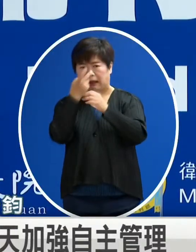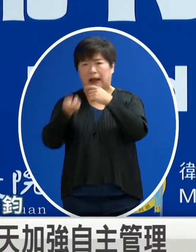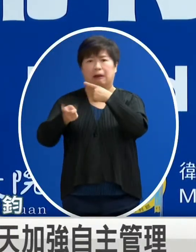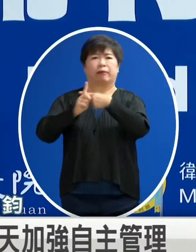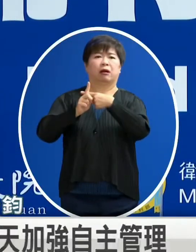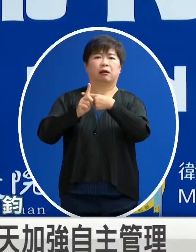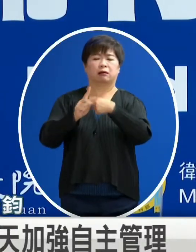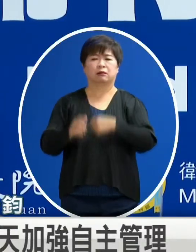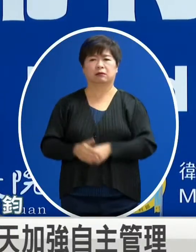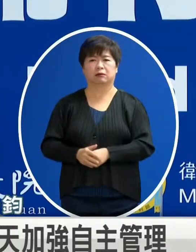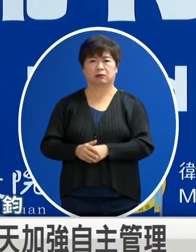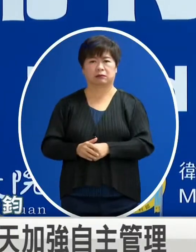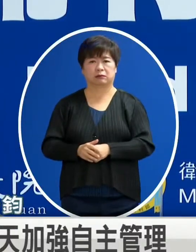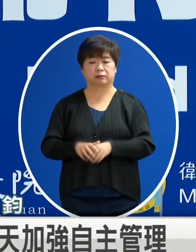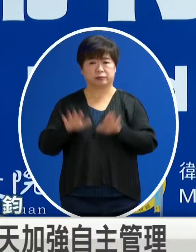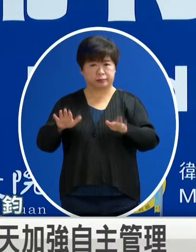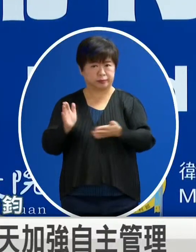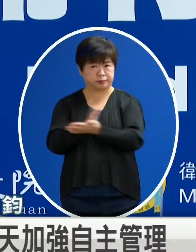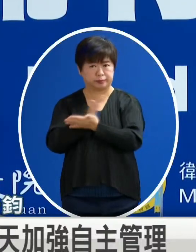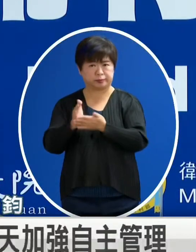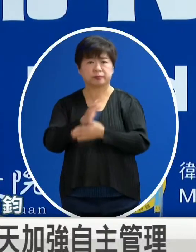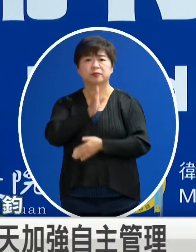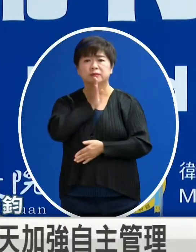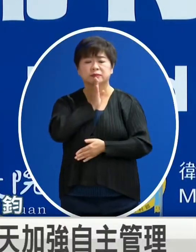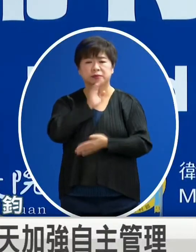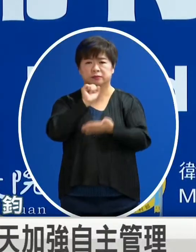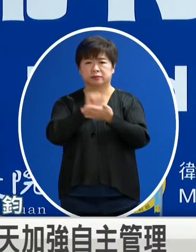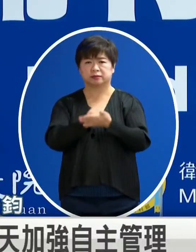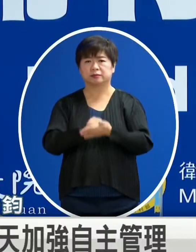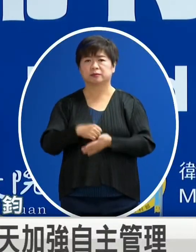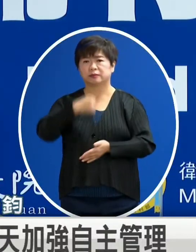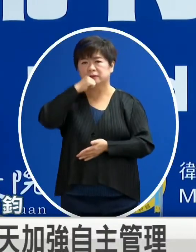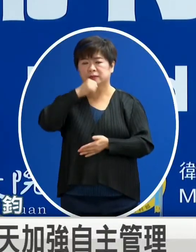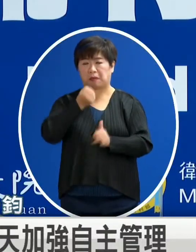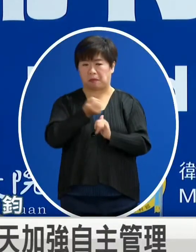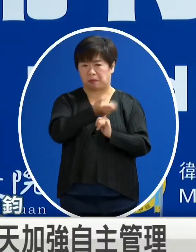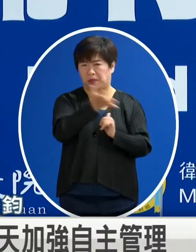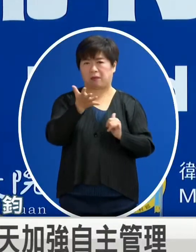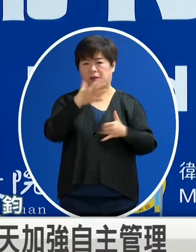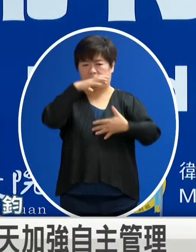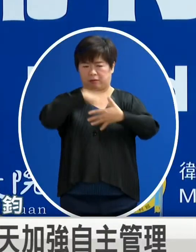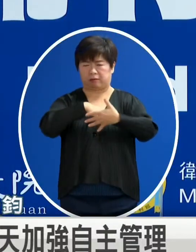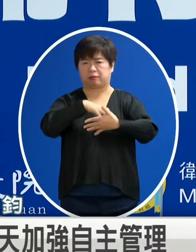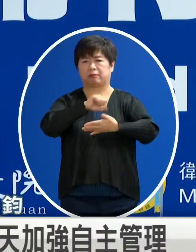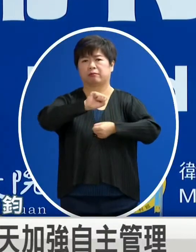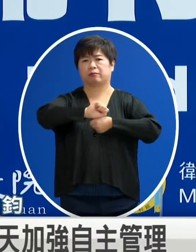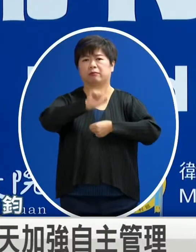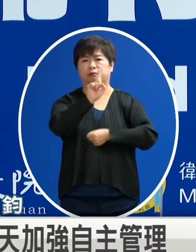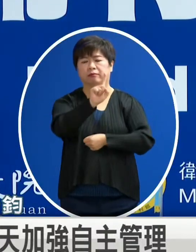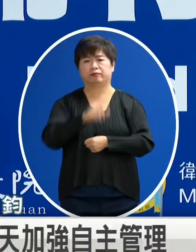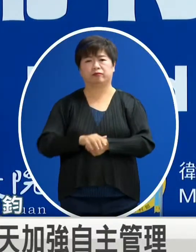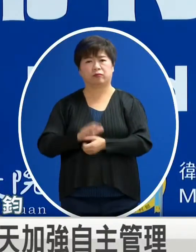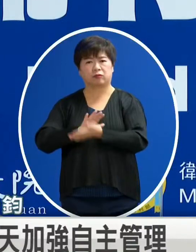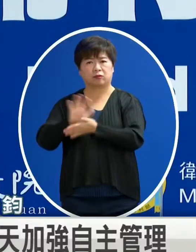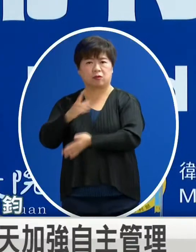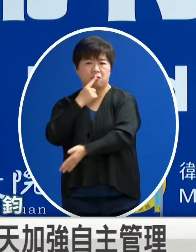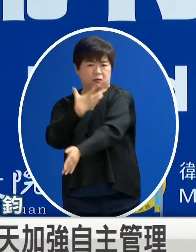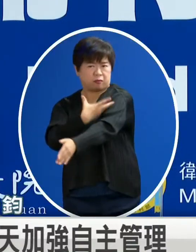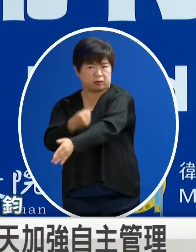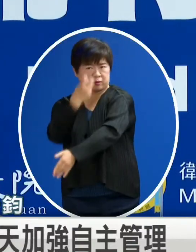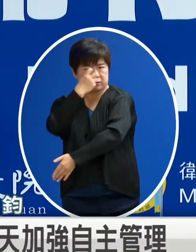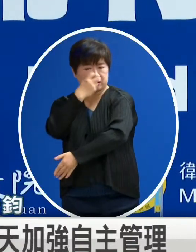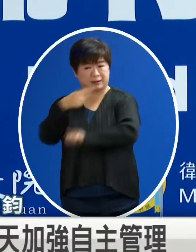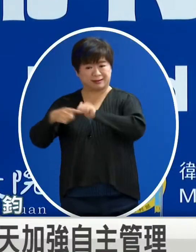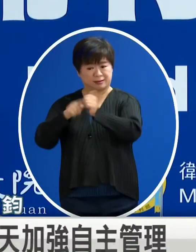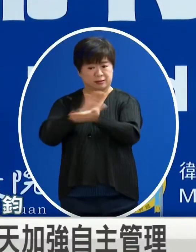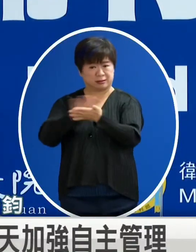性。那我们初判是用本土病例的方式来判定，不过后续他现在目前抽血血清的检